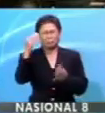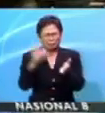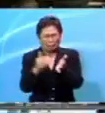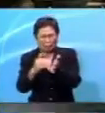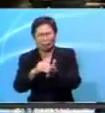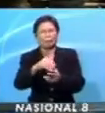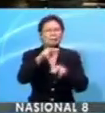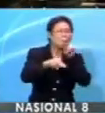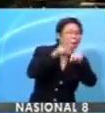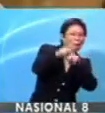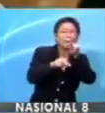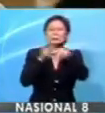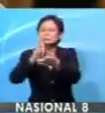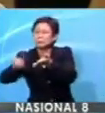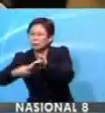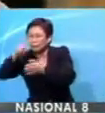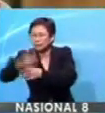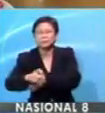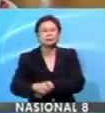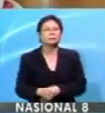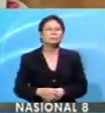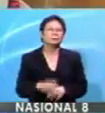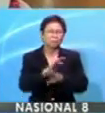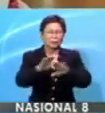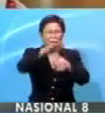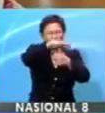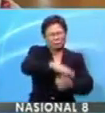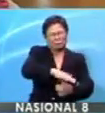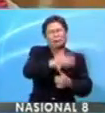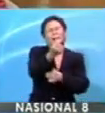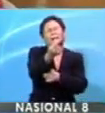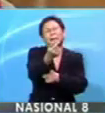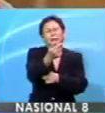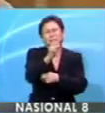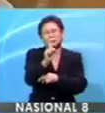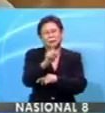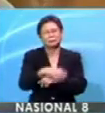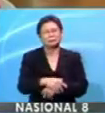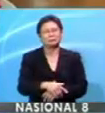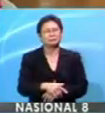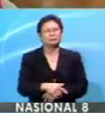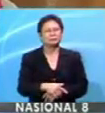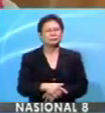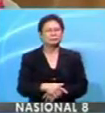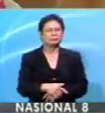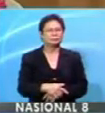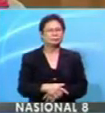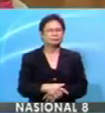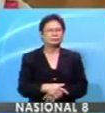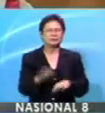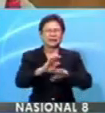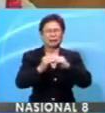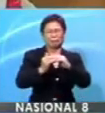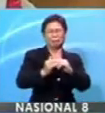tak t semua ambil kesempatan kan Kalau boleh jangan terlalu tekan hargalah apa jangan